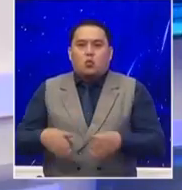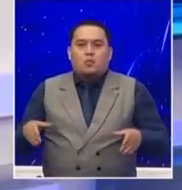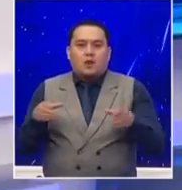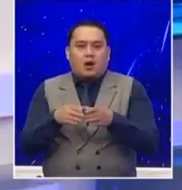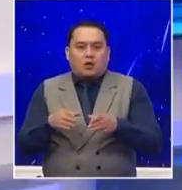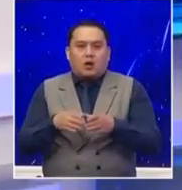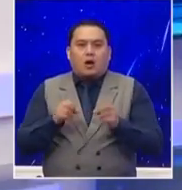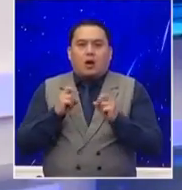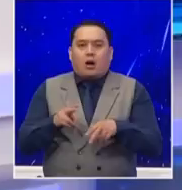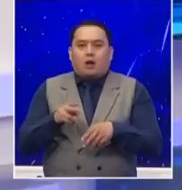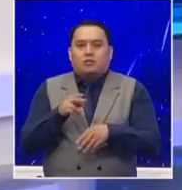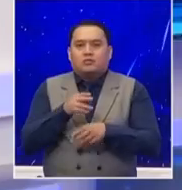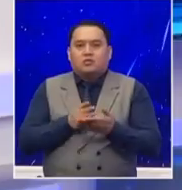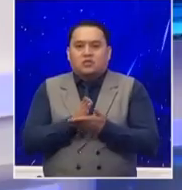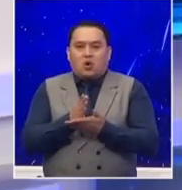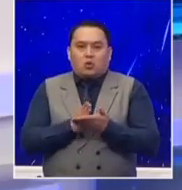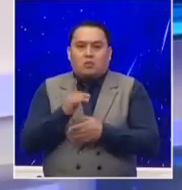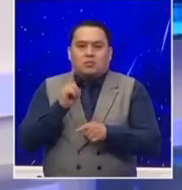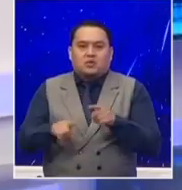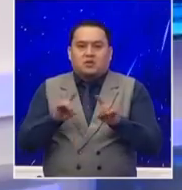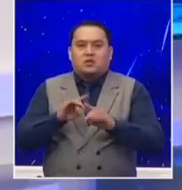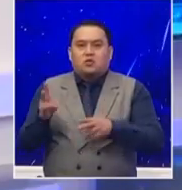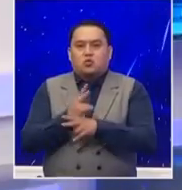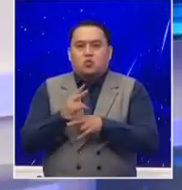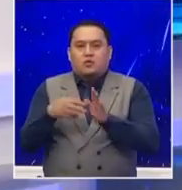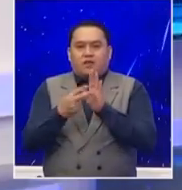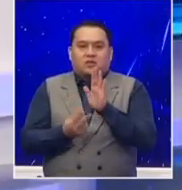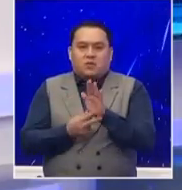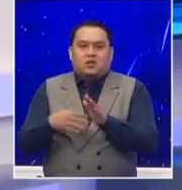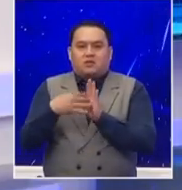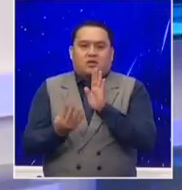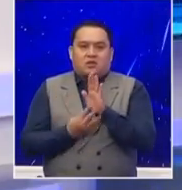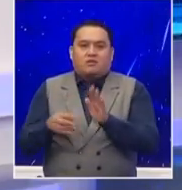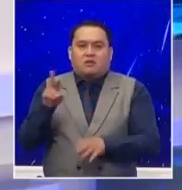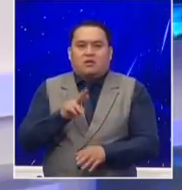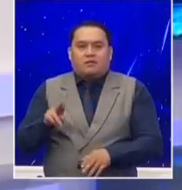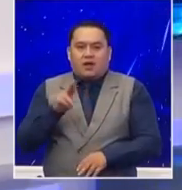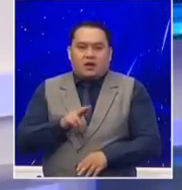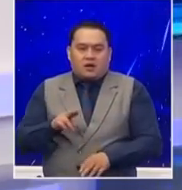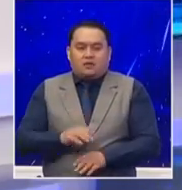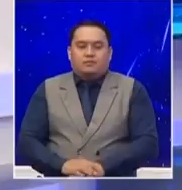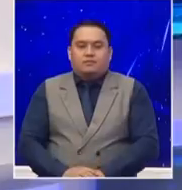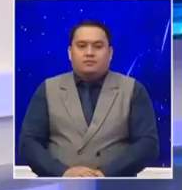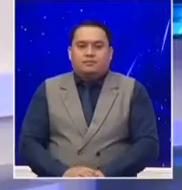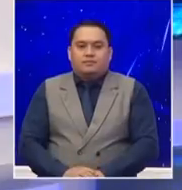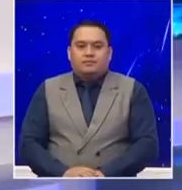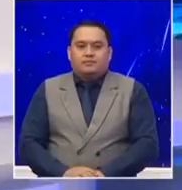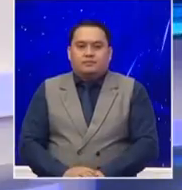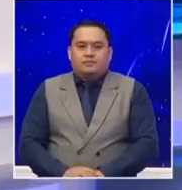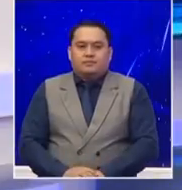группы. Как прошло дежурство служб экстренного реагирования в ночь с 18 на 19 января, расскажет Алексей